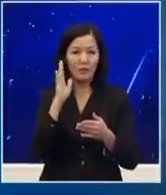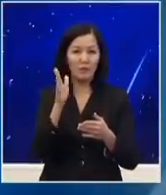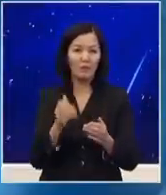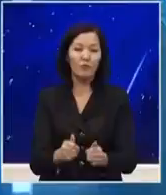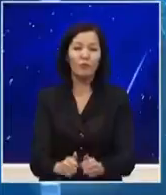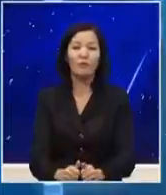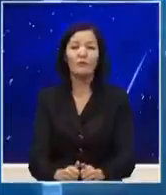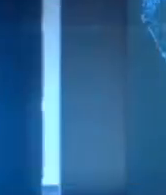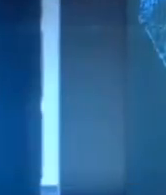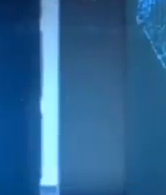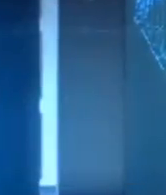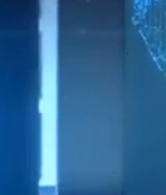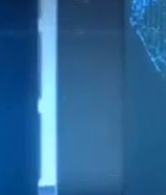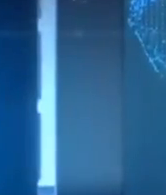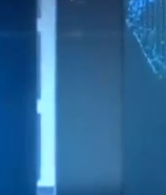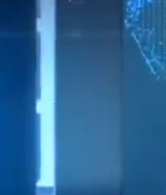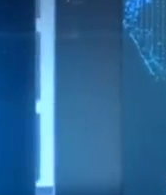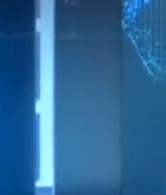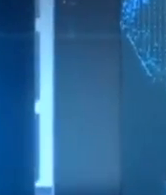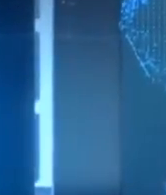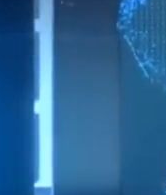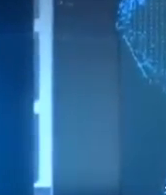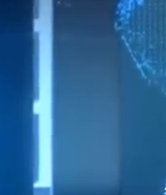Мүсіпов, Ғабит Қабдырахман, Жетісу телеарнасы.